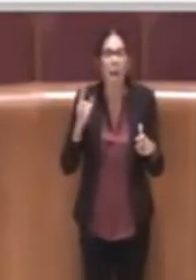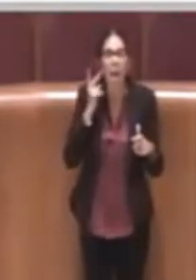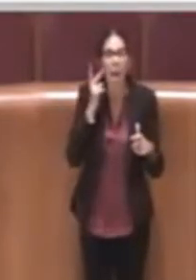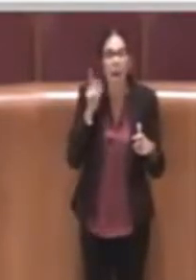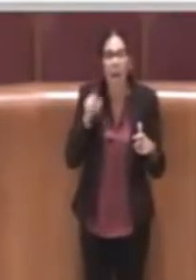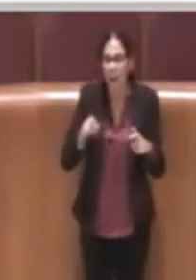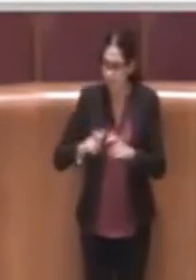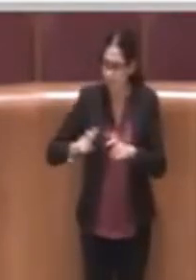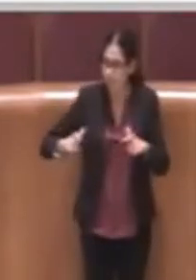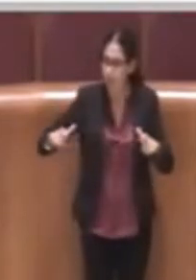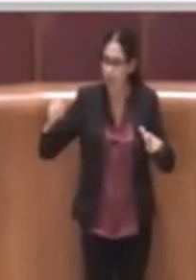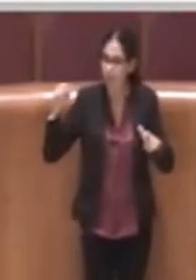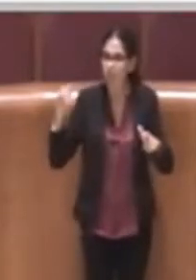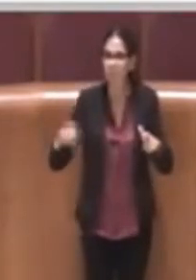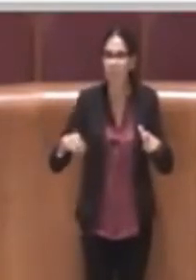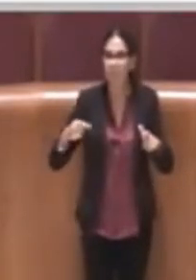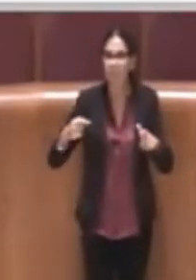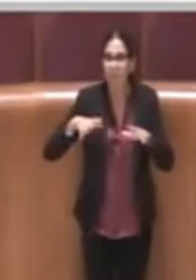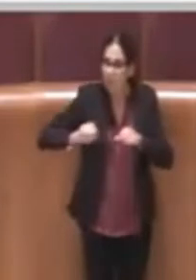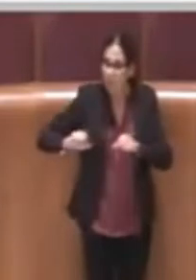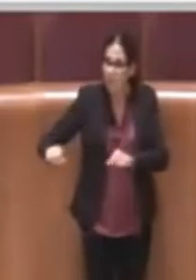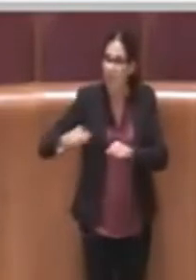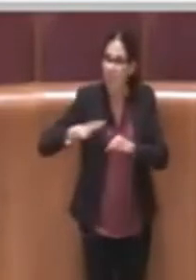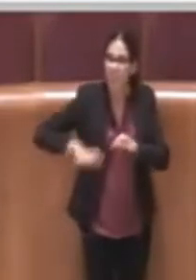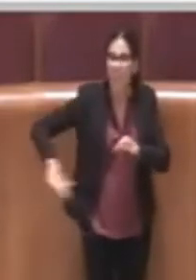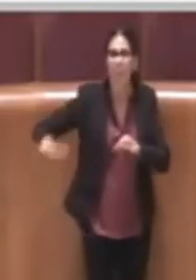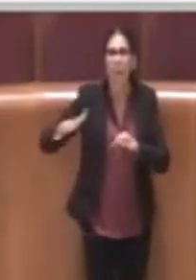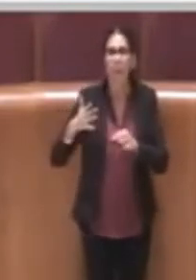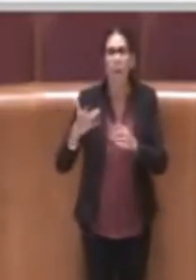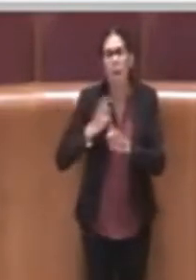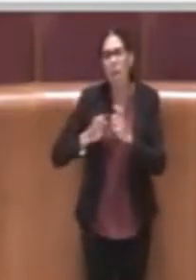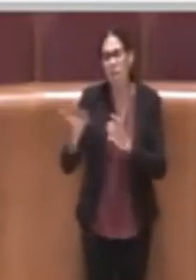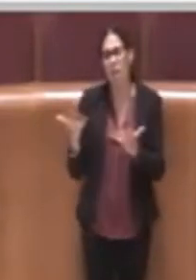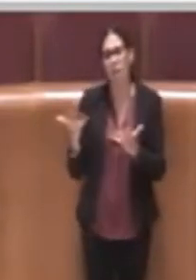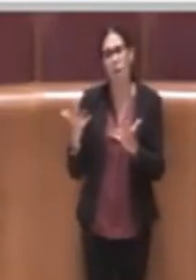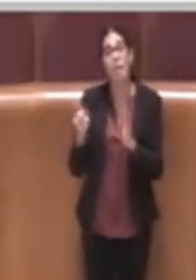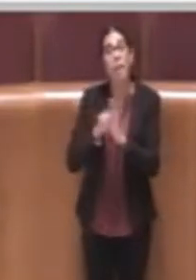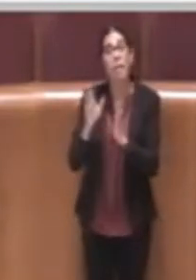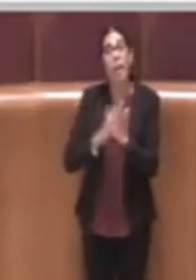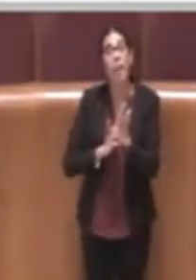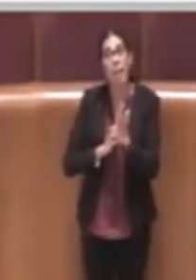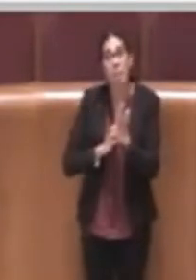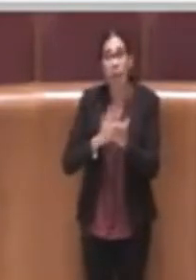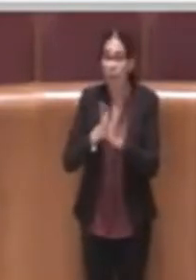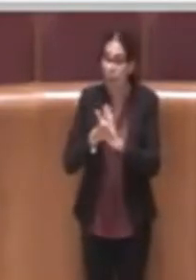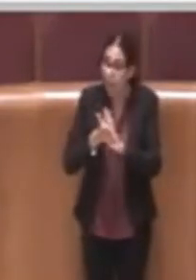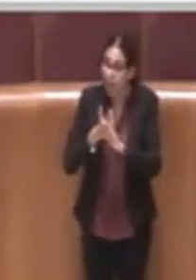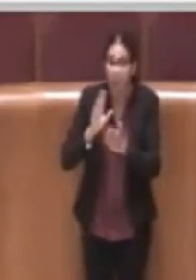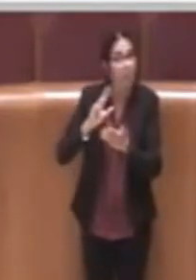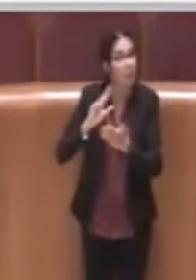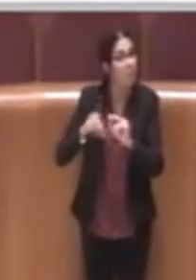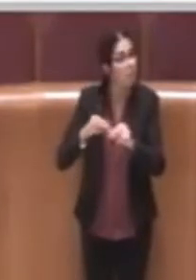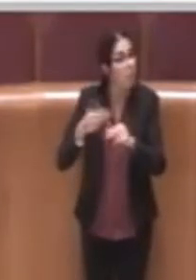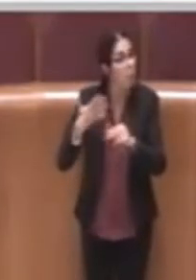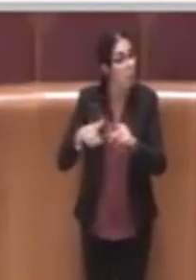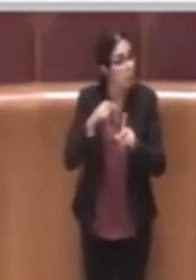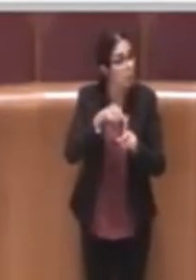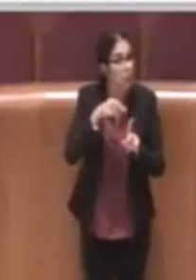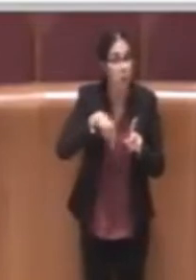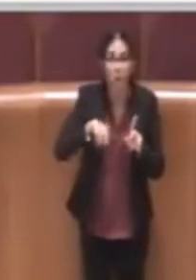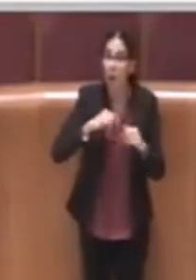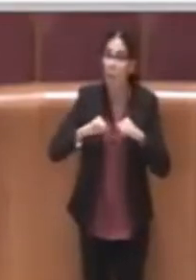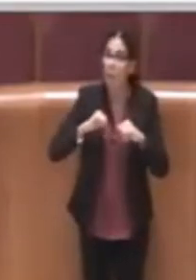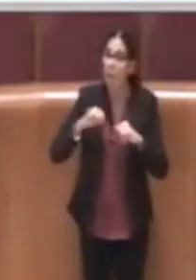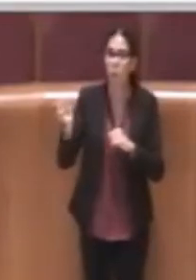cosa scaturisce quel consumo di suolo? Da atti, da delibere che ha votato questa amministrazione? Sicuramente no. Lo sappiamo benissimo che i